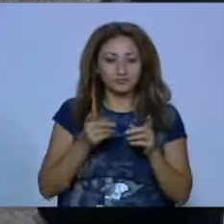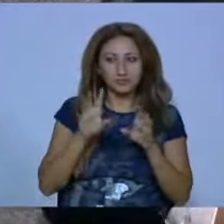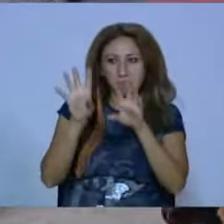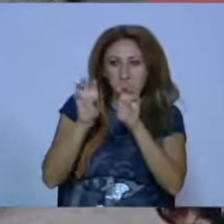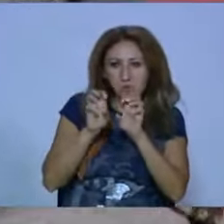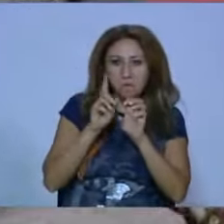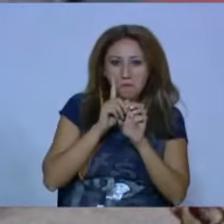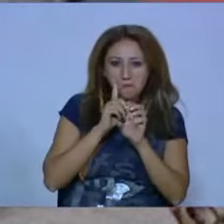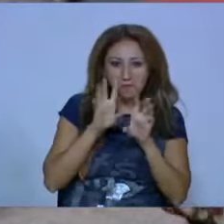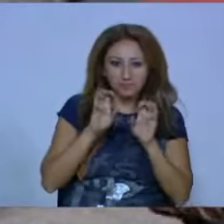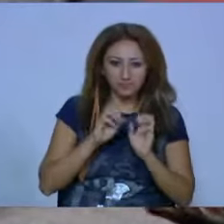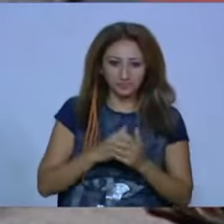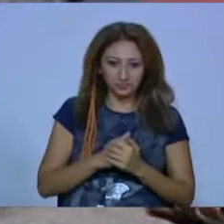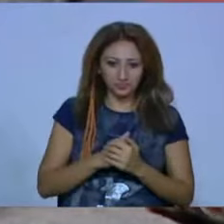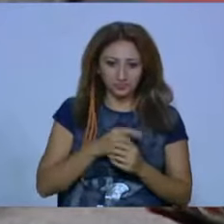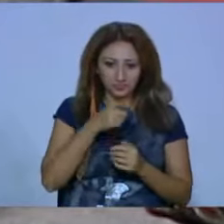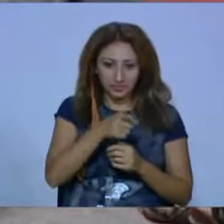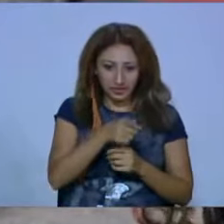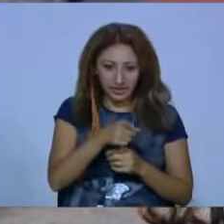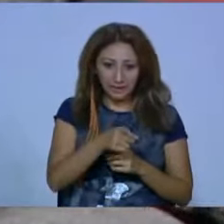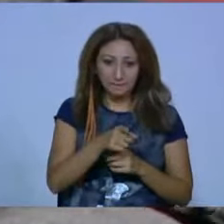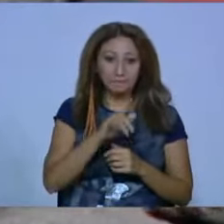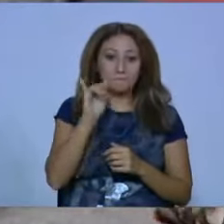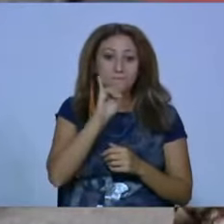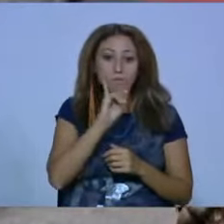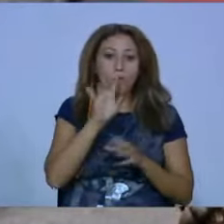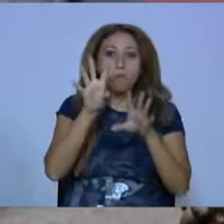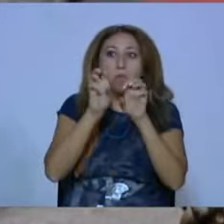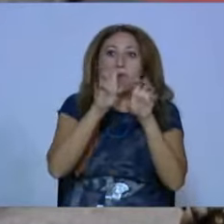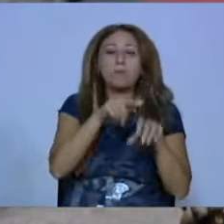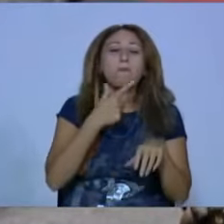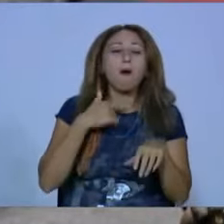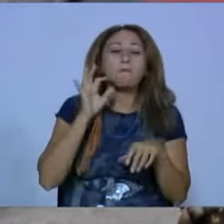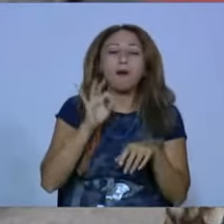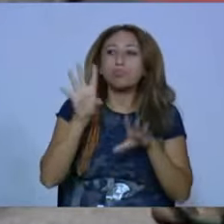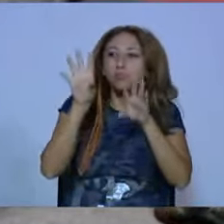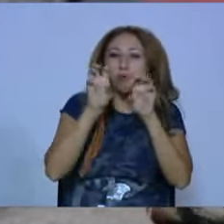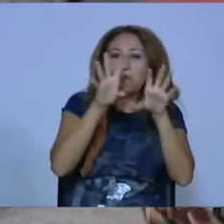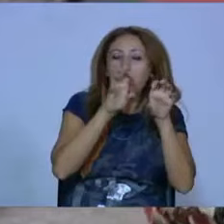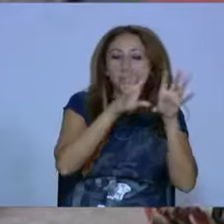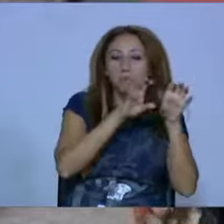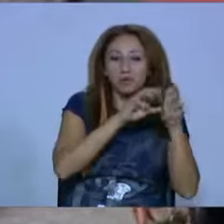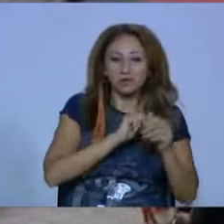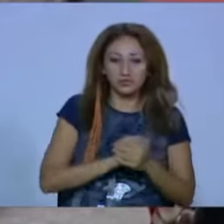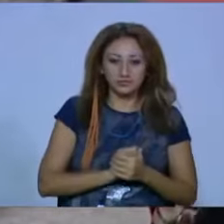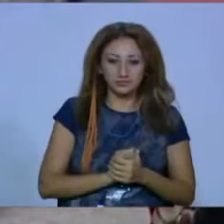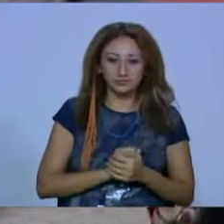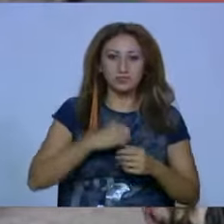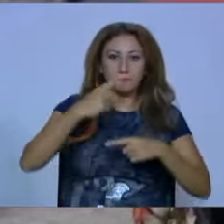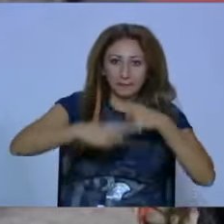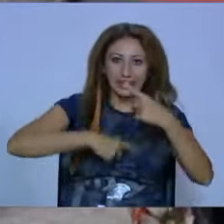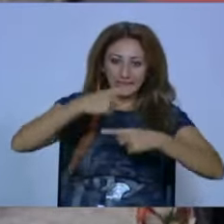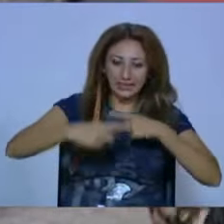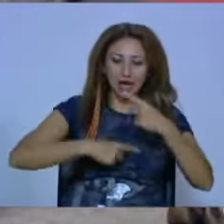كده يعني؟ هي ده هي شغلتها، الشغلانه الاساسيه بتاعتها كانت انها تقلد، انها تكرر.